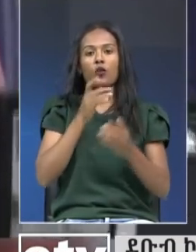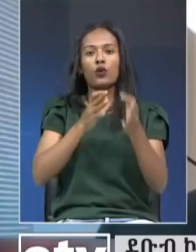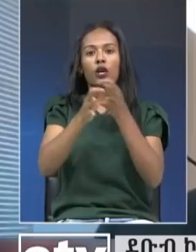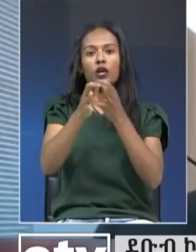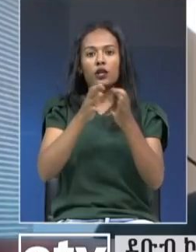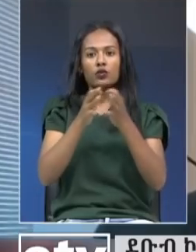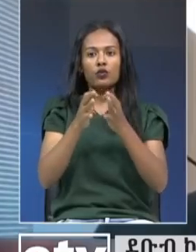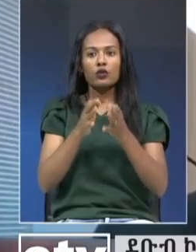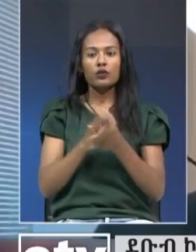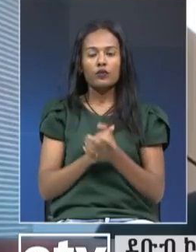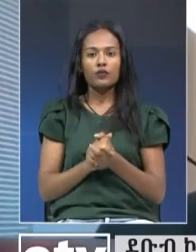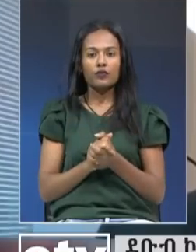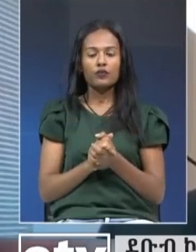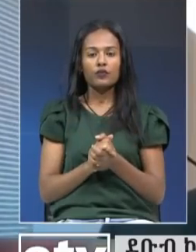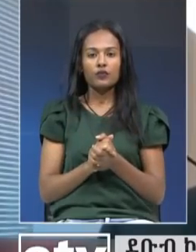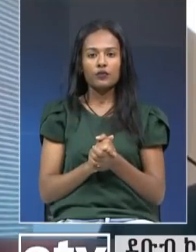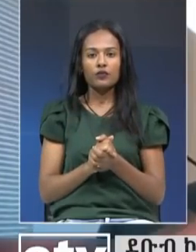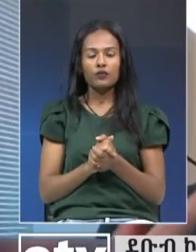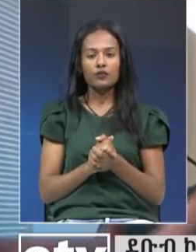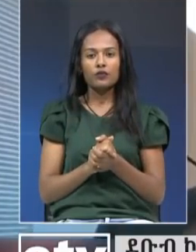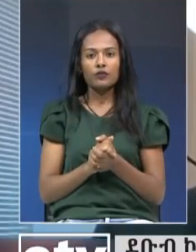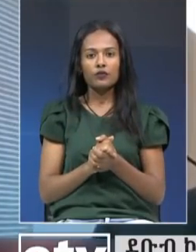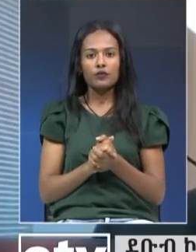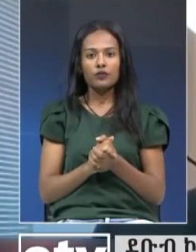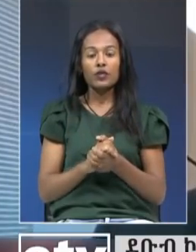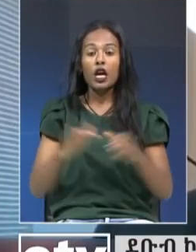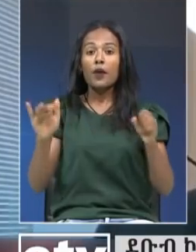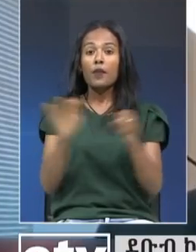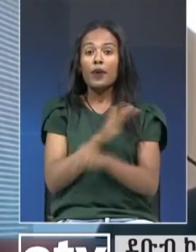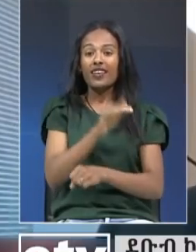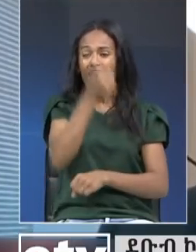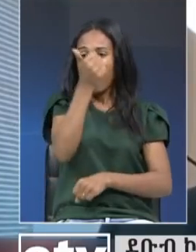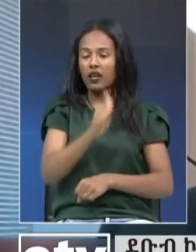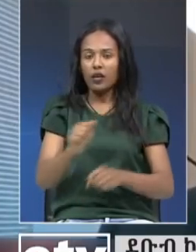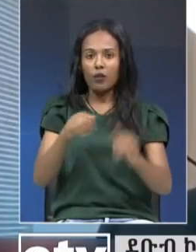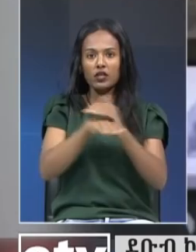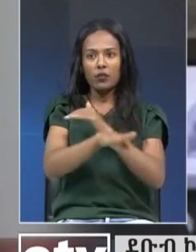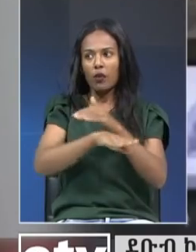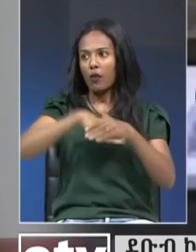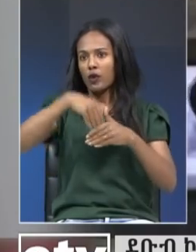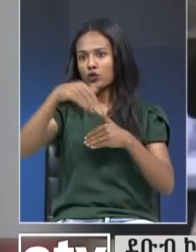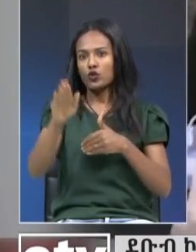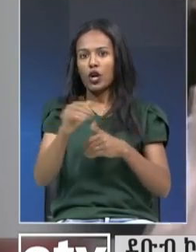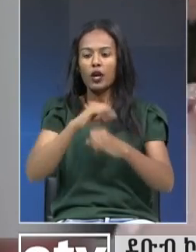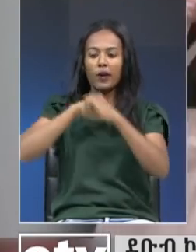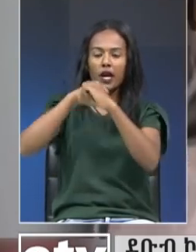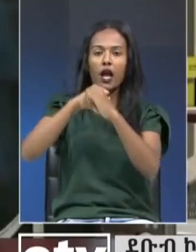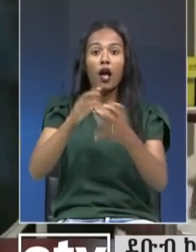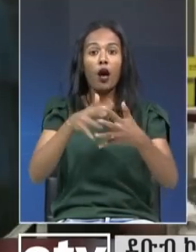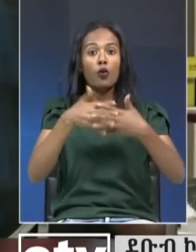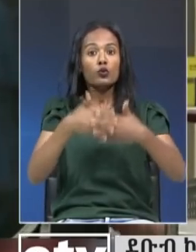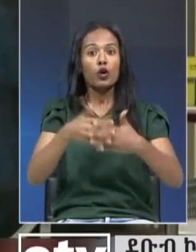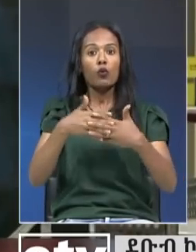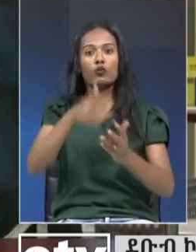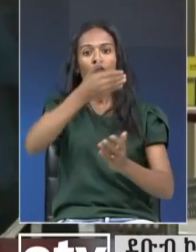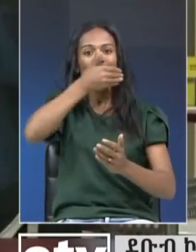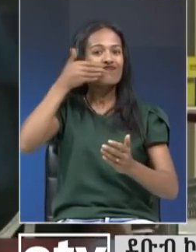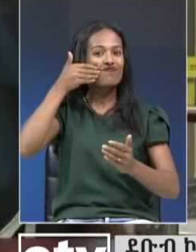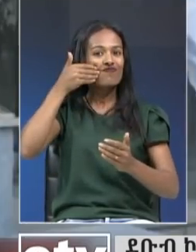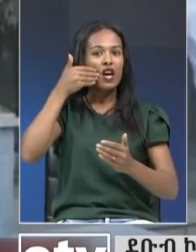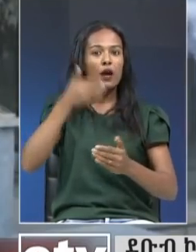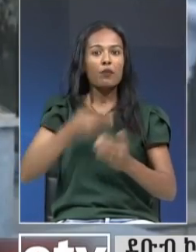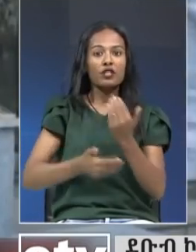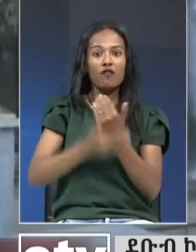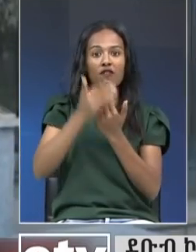የገለጹት። enough ventilators they had enough በቂ አየር ማስገቢያና ማስወጫ የመከላከያ ቁሳቁሶች ያፍና ፍንጫ